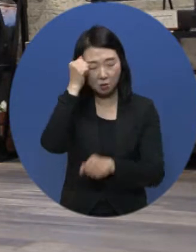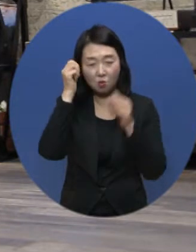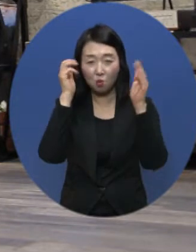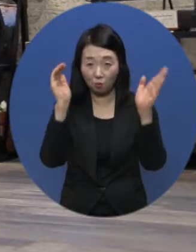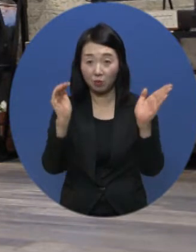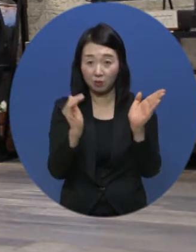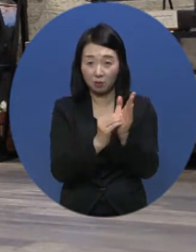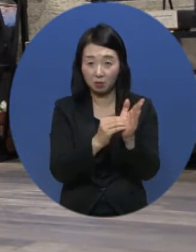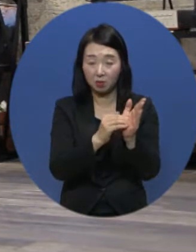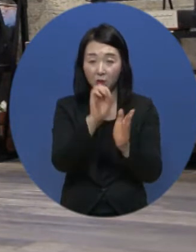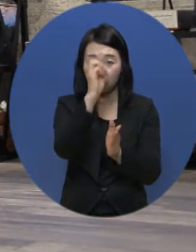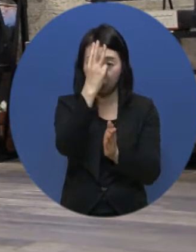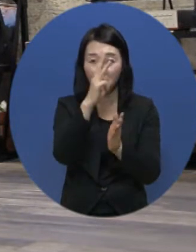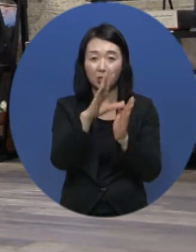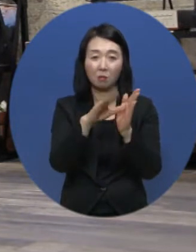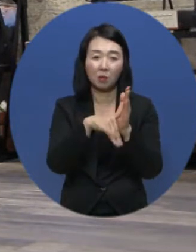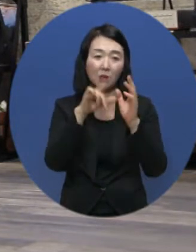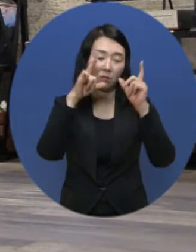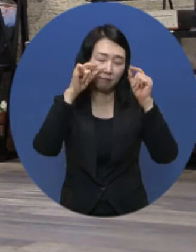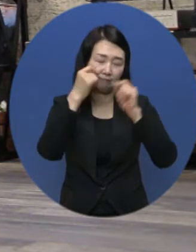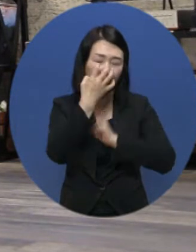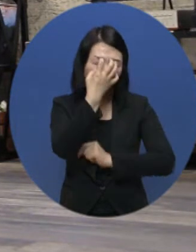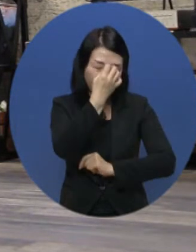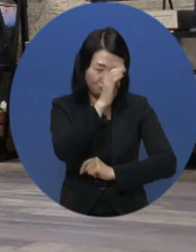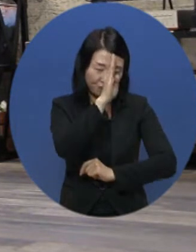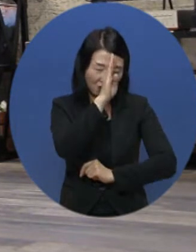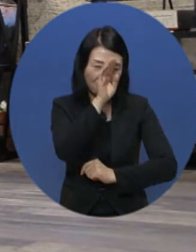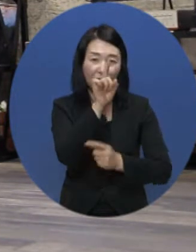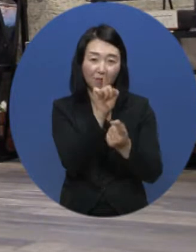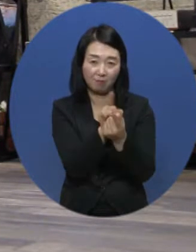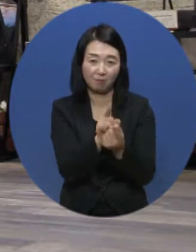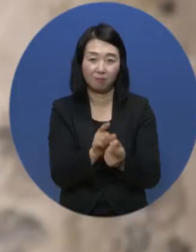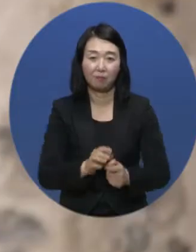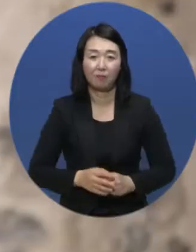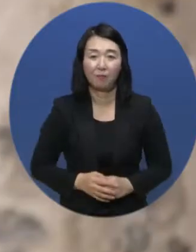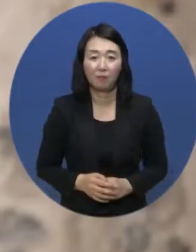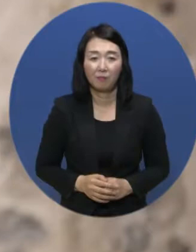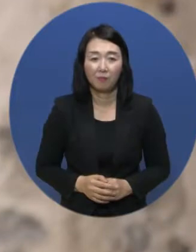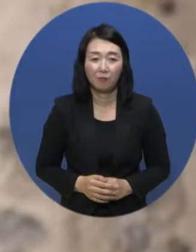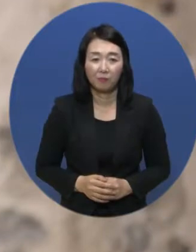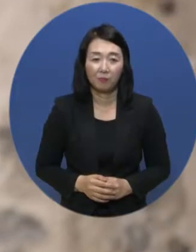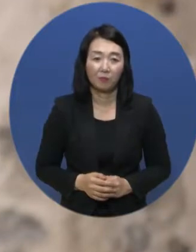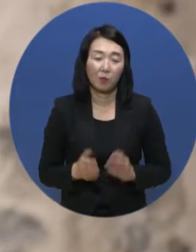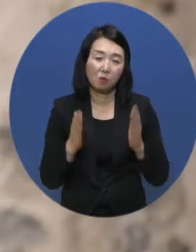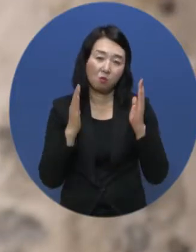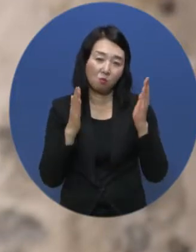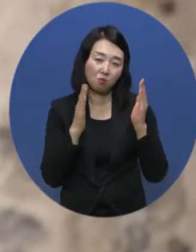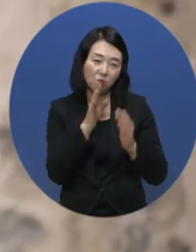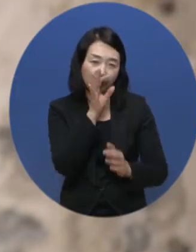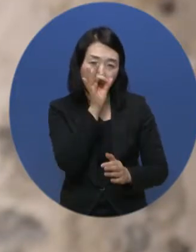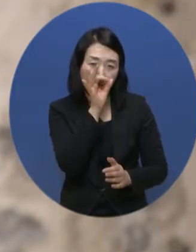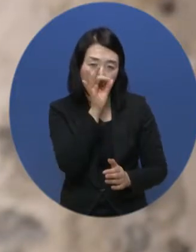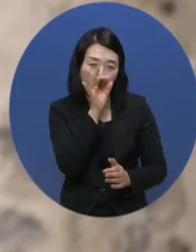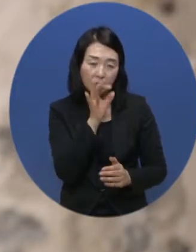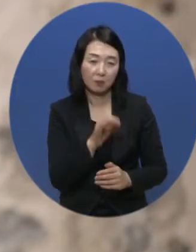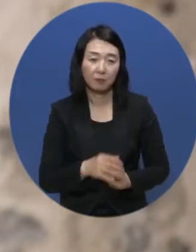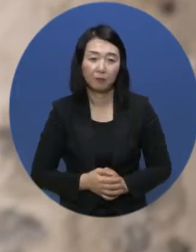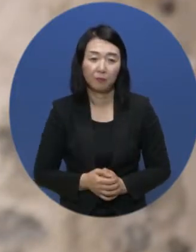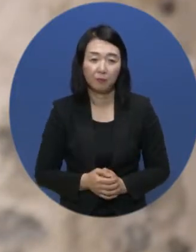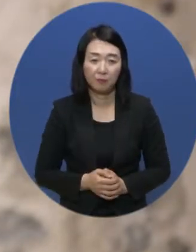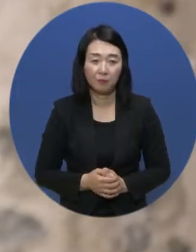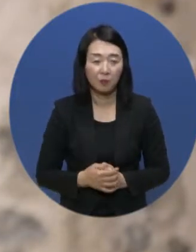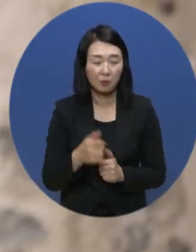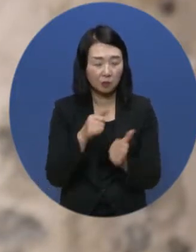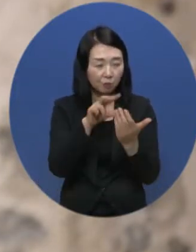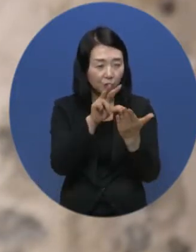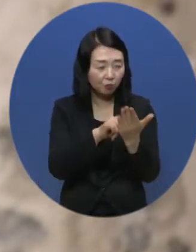때 불면증과 우울증이 찾아왔습니다. 공부를 할 수 없었습니다. 시험지